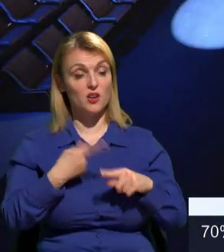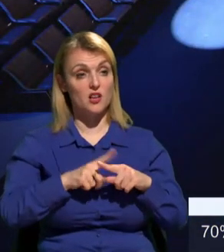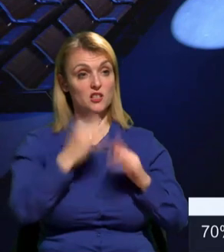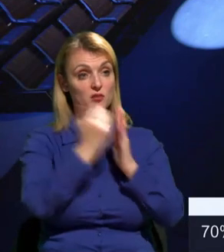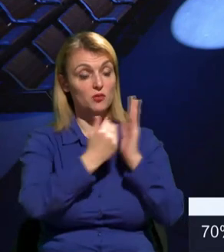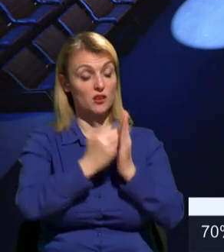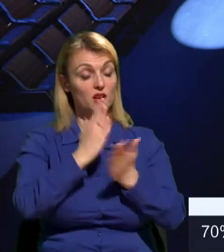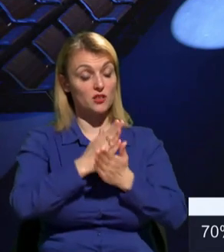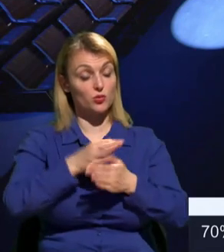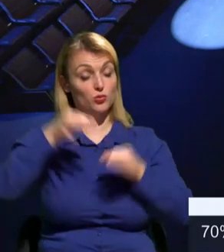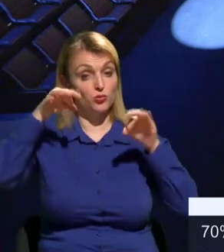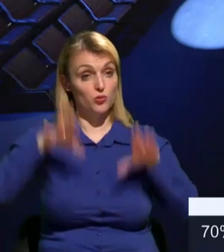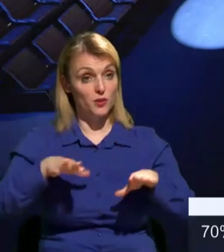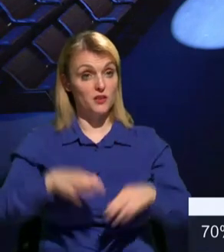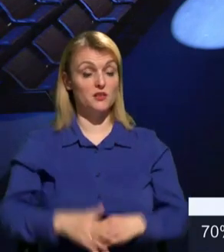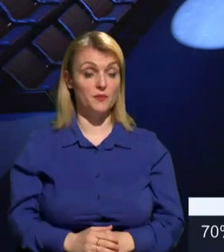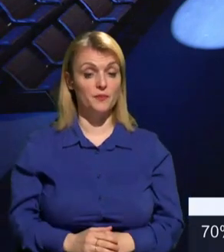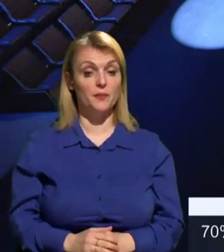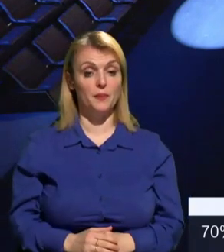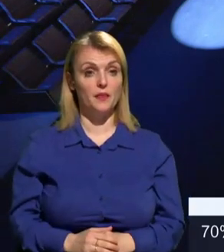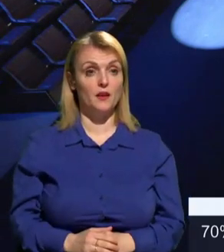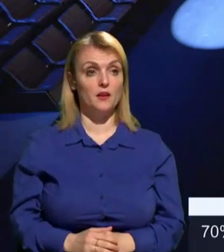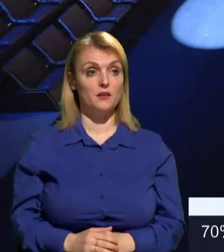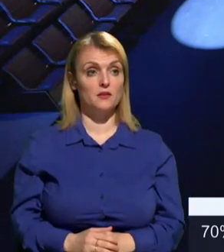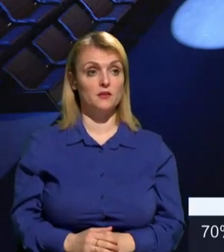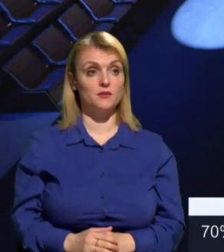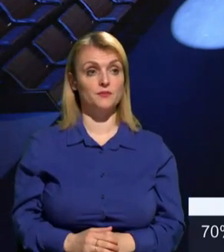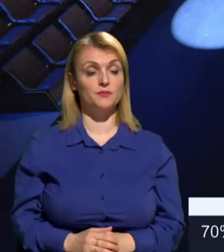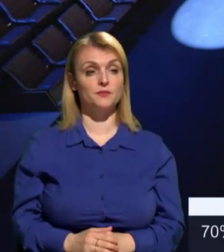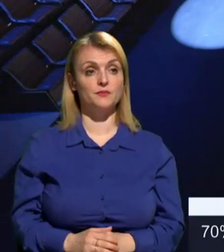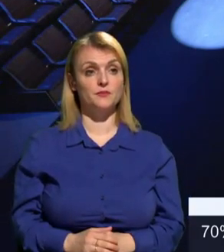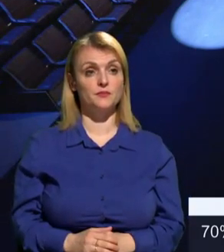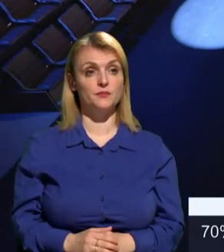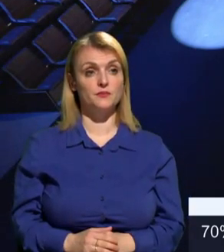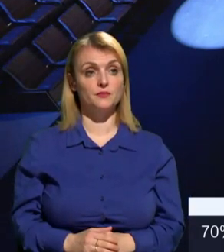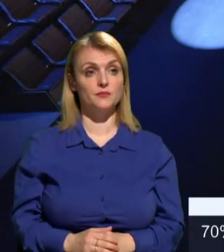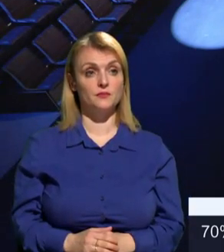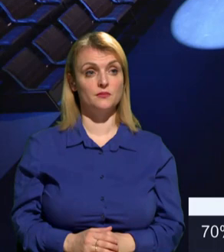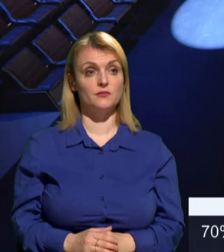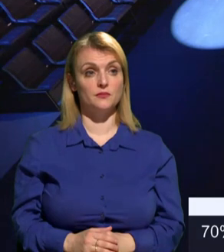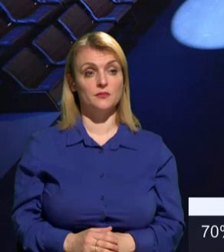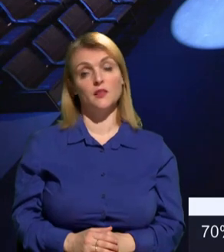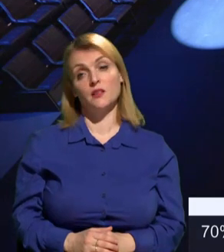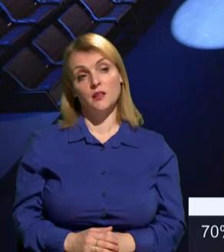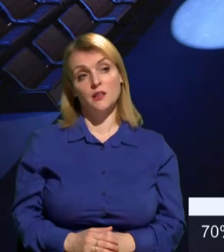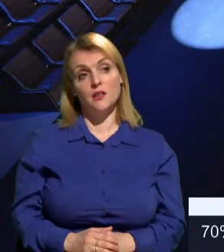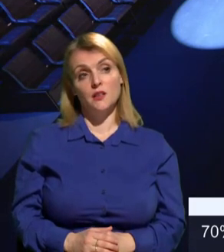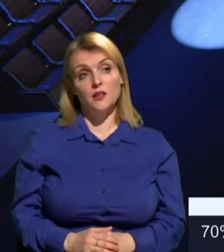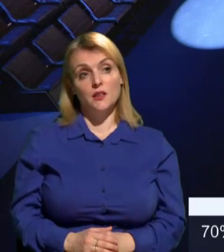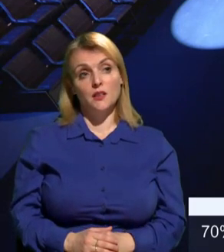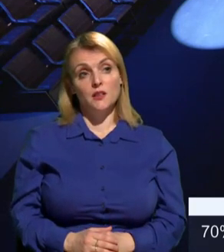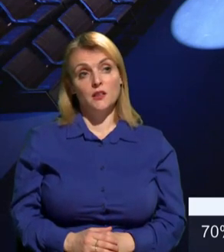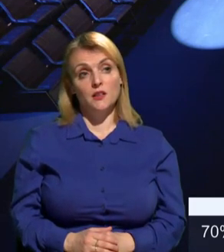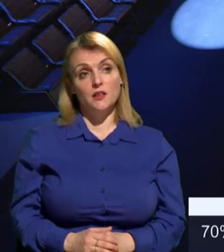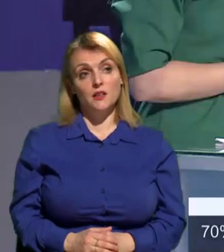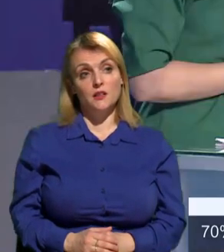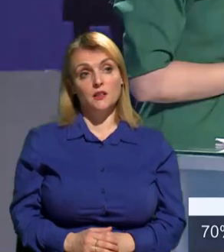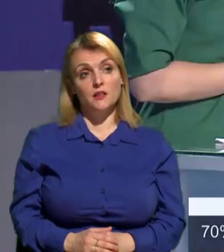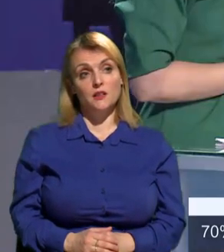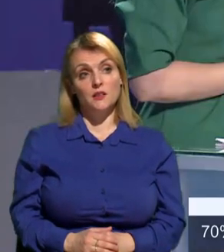scenariul. Și eu cred că este o scăpare probabil din partea regiei,